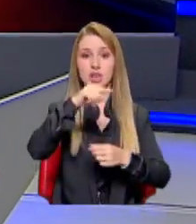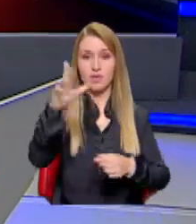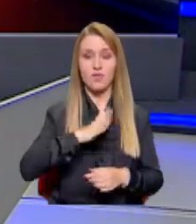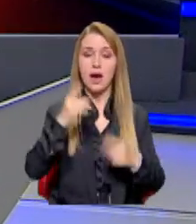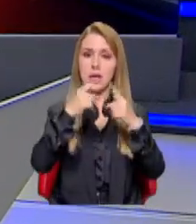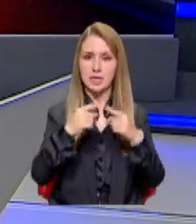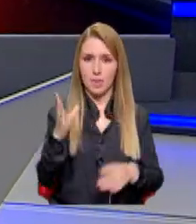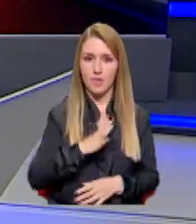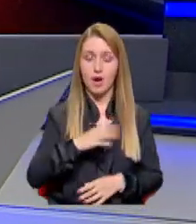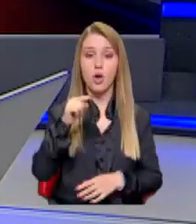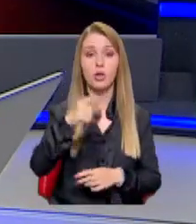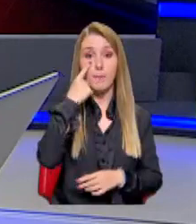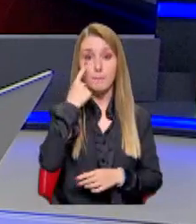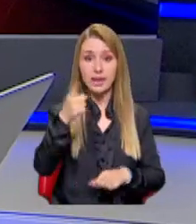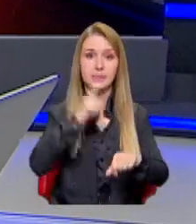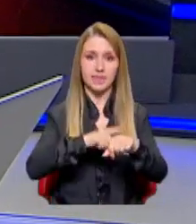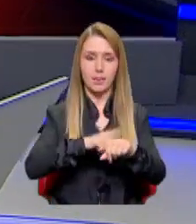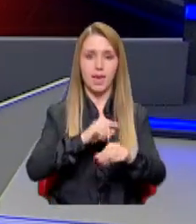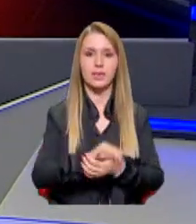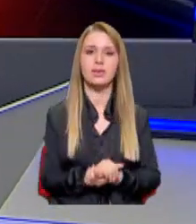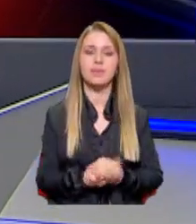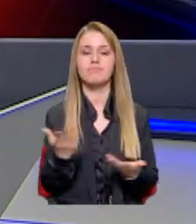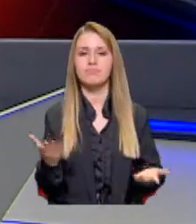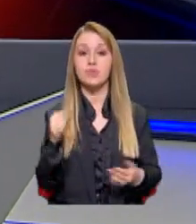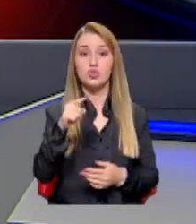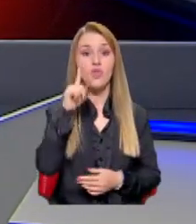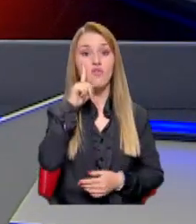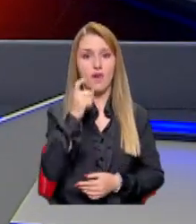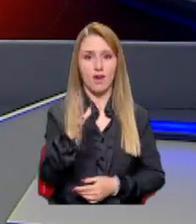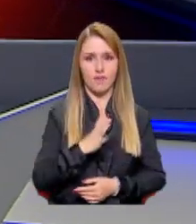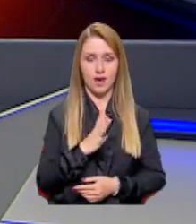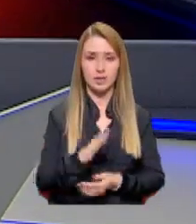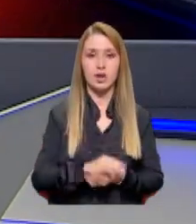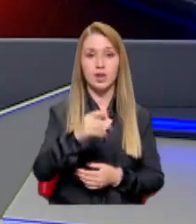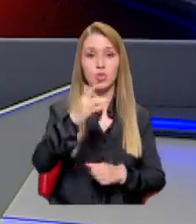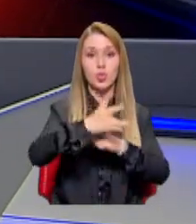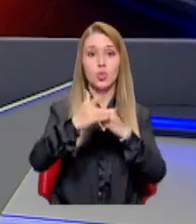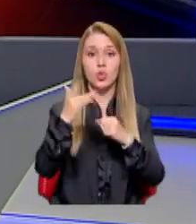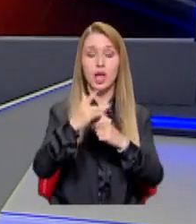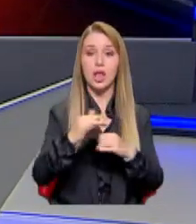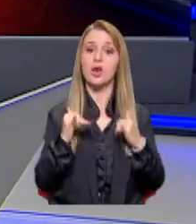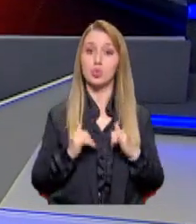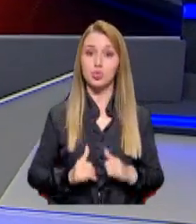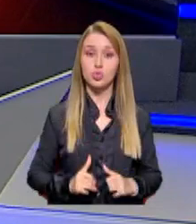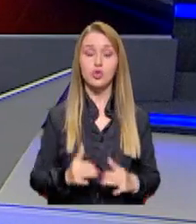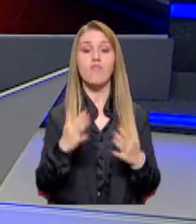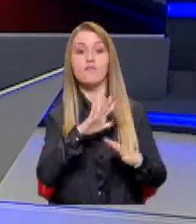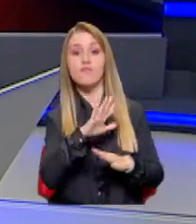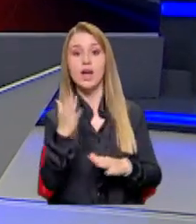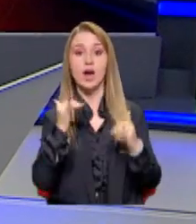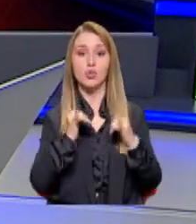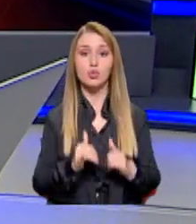hesaplanmış ve oraya baktığımda Aslında Şunu fark ediyorsunuz ülkeler ne kadar huzurlu ya da ne kadar